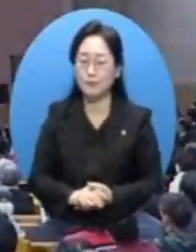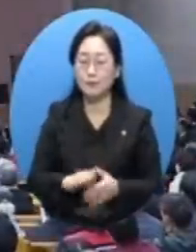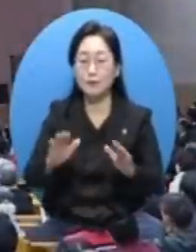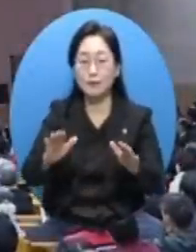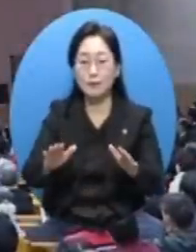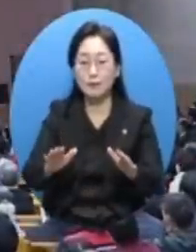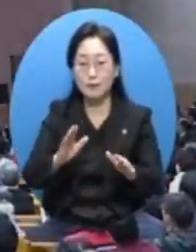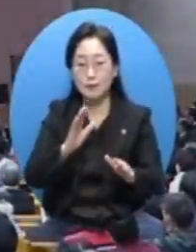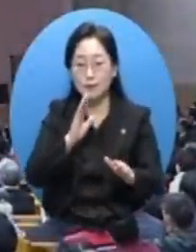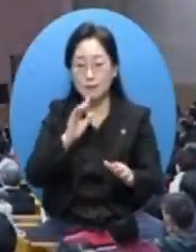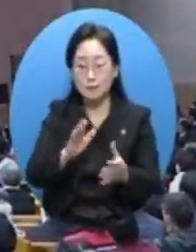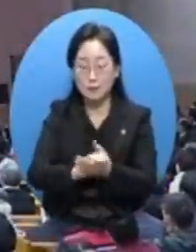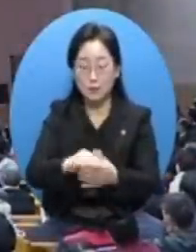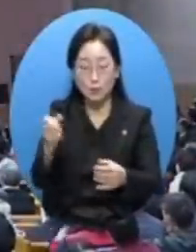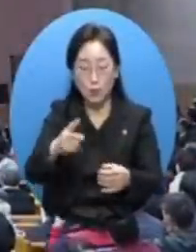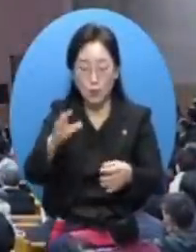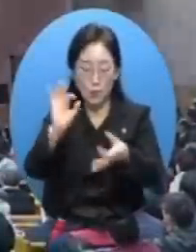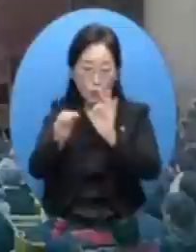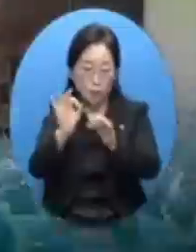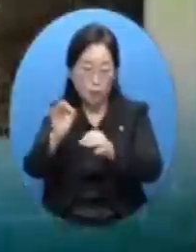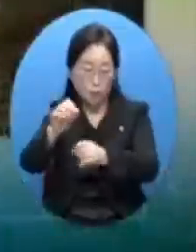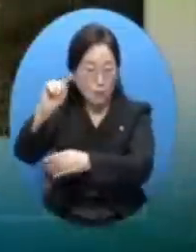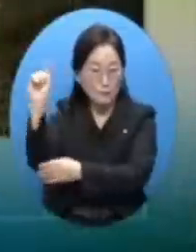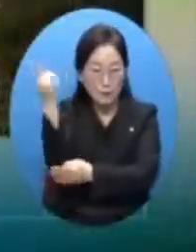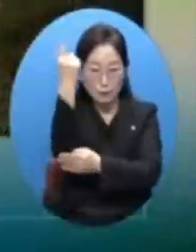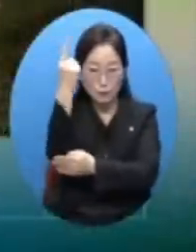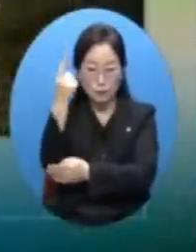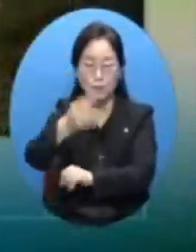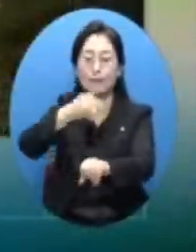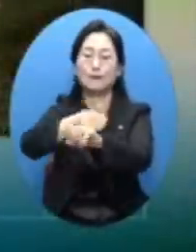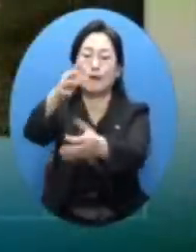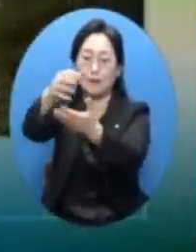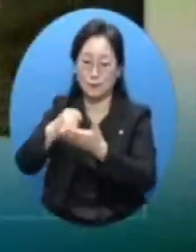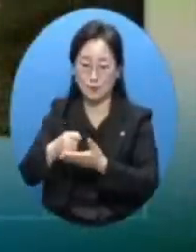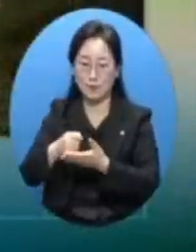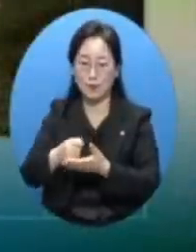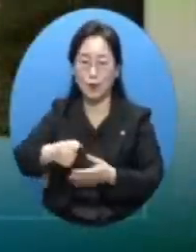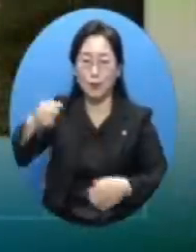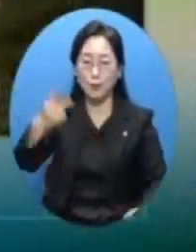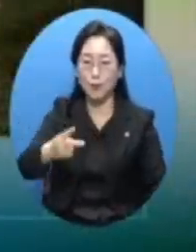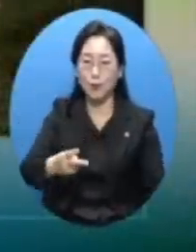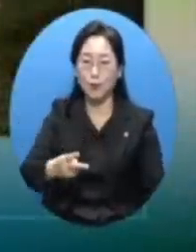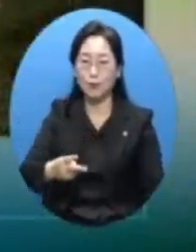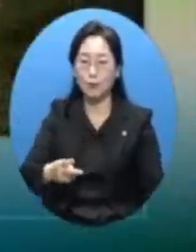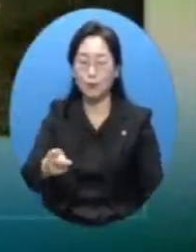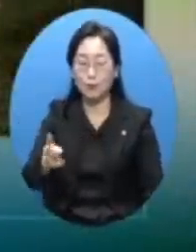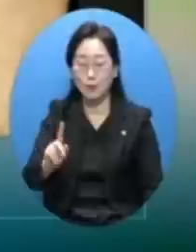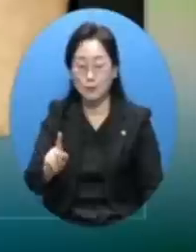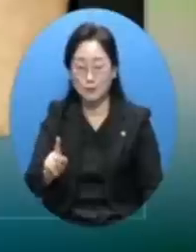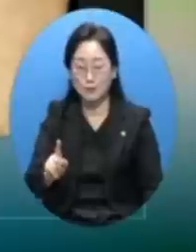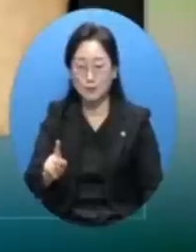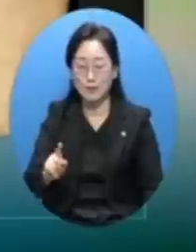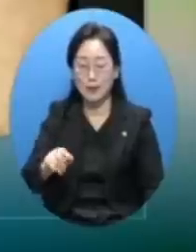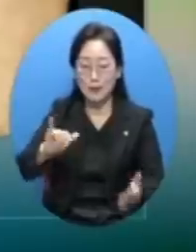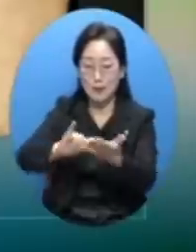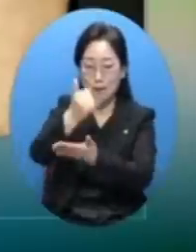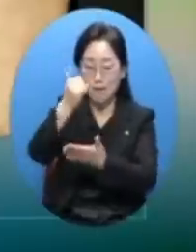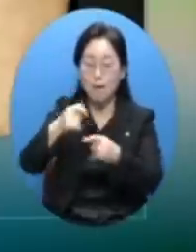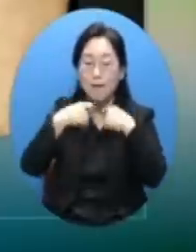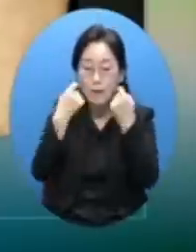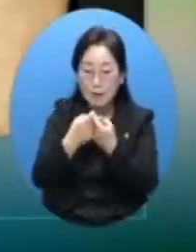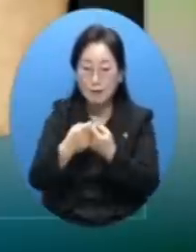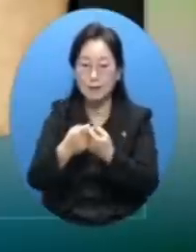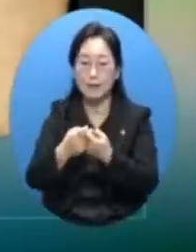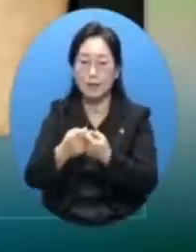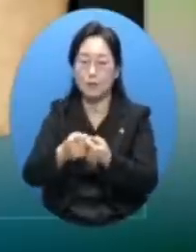프로야구단 디트로이트 타이거즈도 사들이고 그리고 그가 섬을 통째로 사서 개인 저택과 또